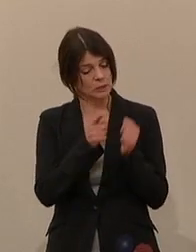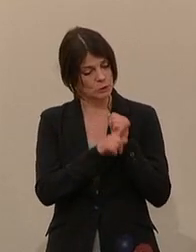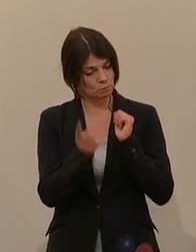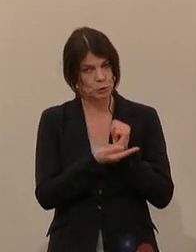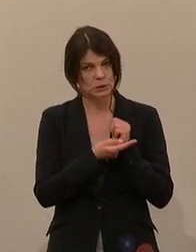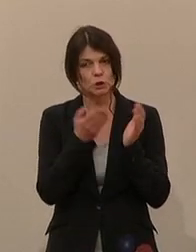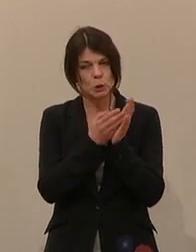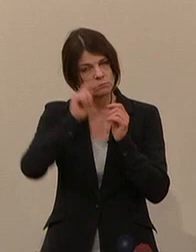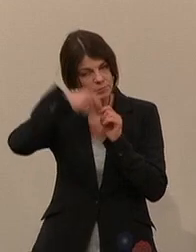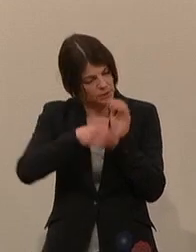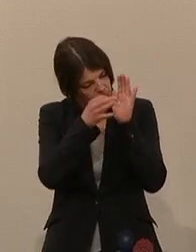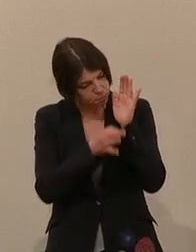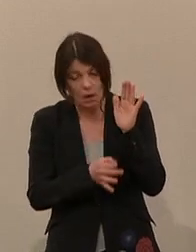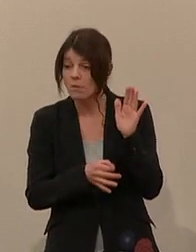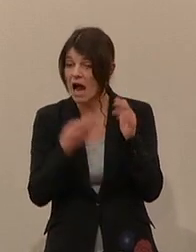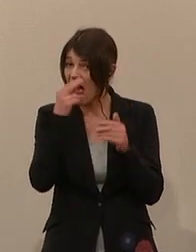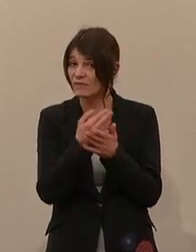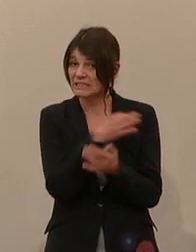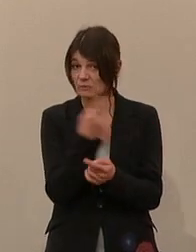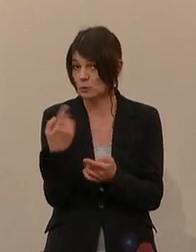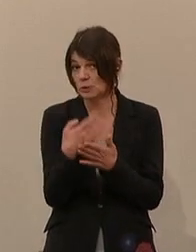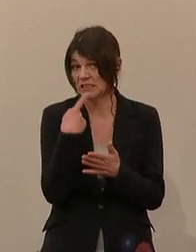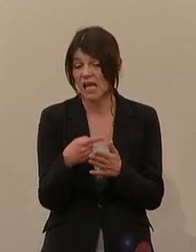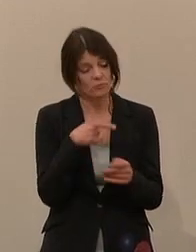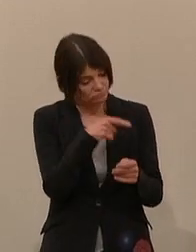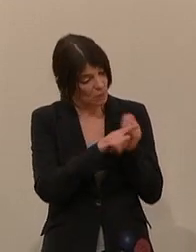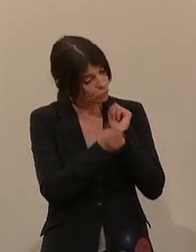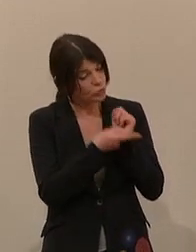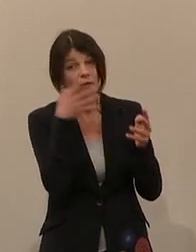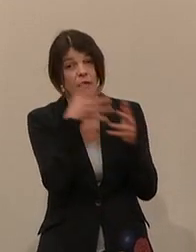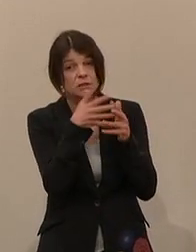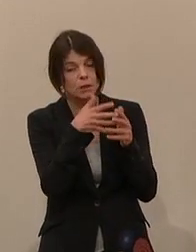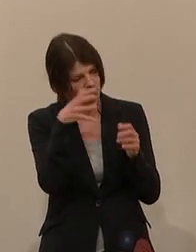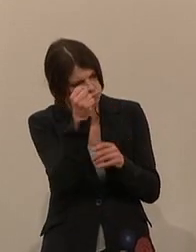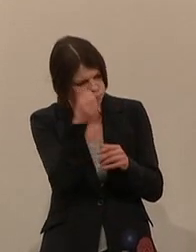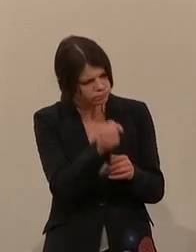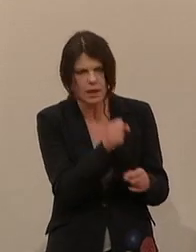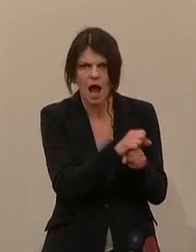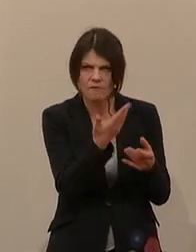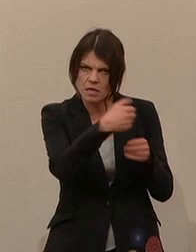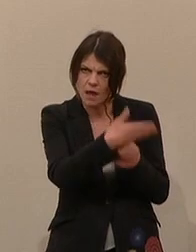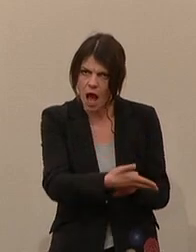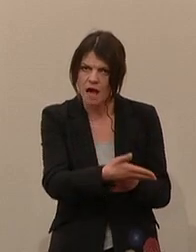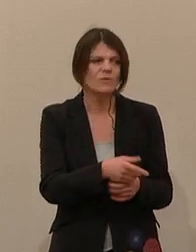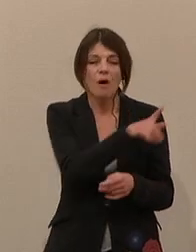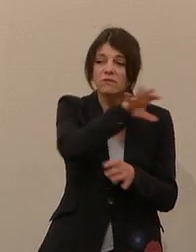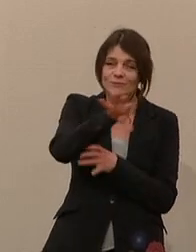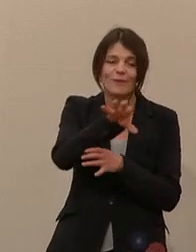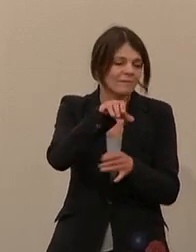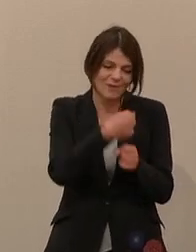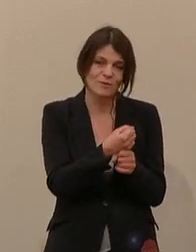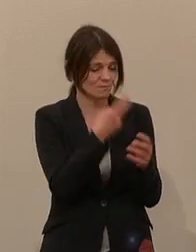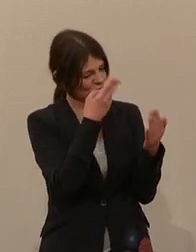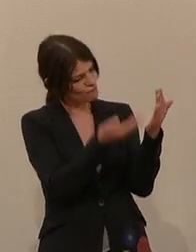schon ausgeführt hat, transparent und nachvollziehbar ist, entgegen allen Unkenrufen von Seiten der